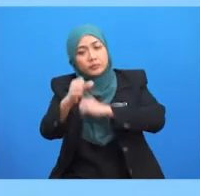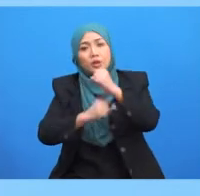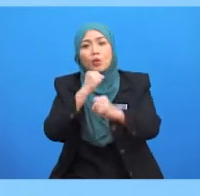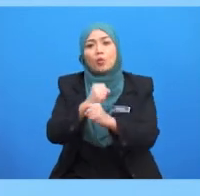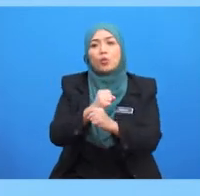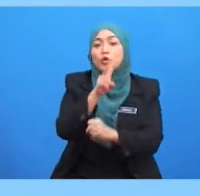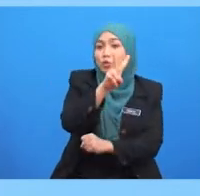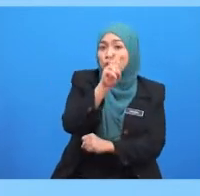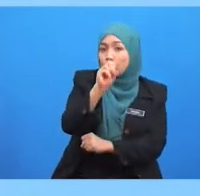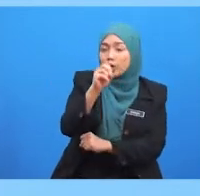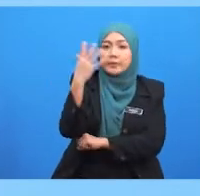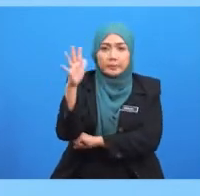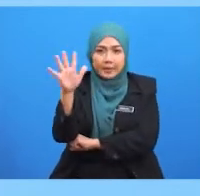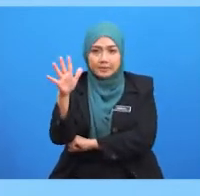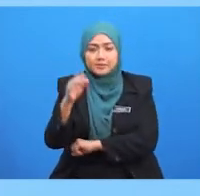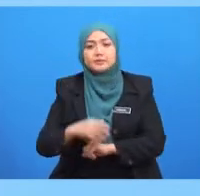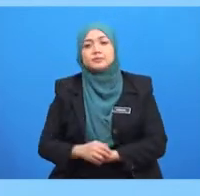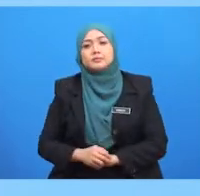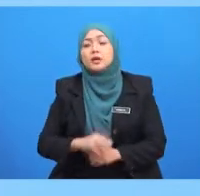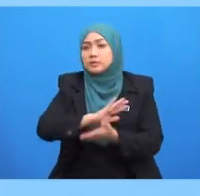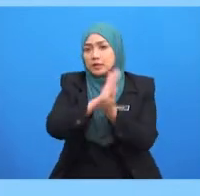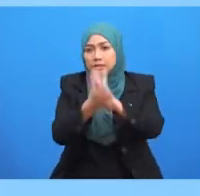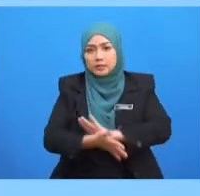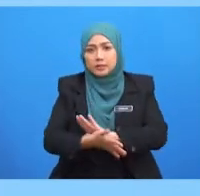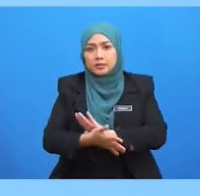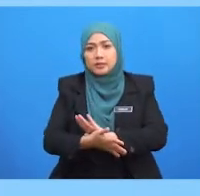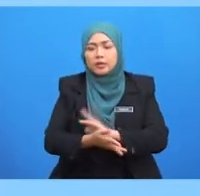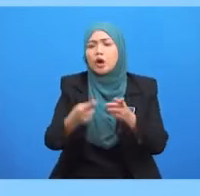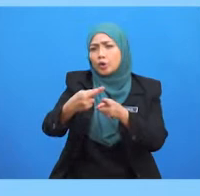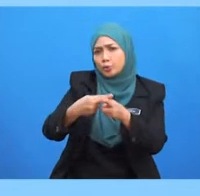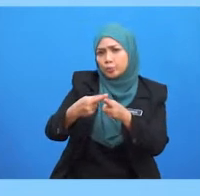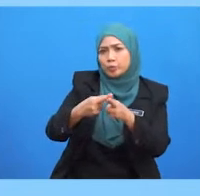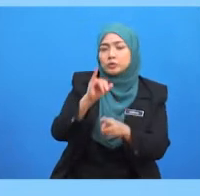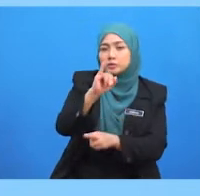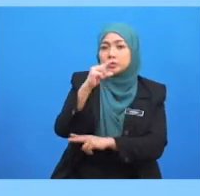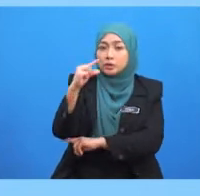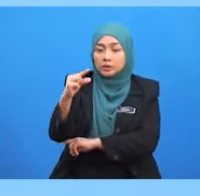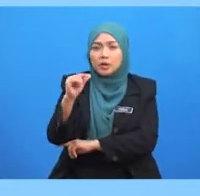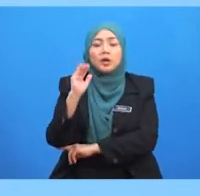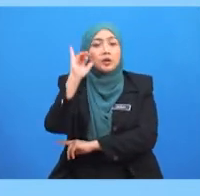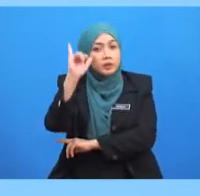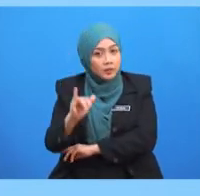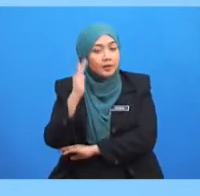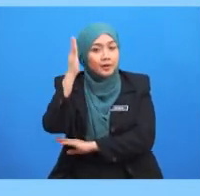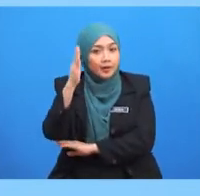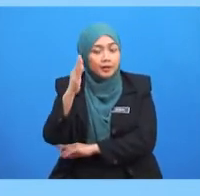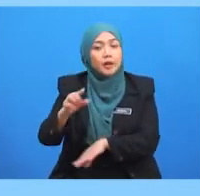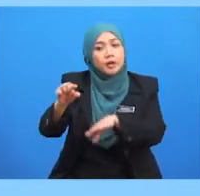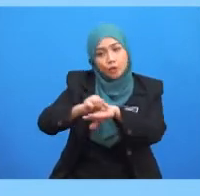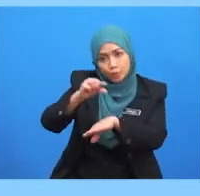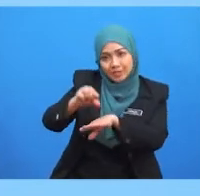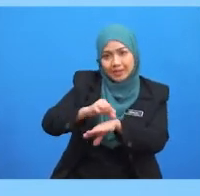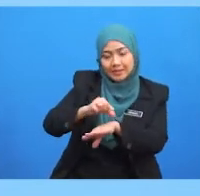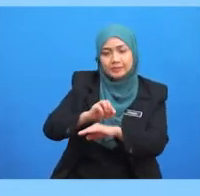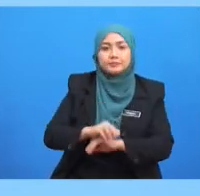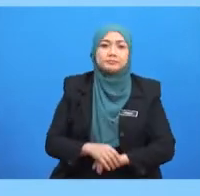tahun 2015 jadi rumus indeks gubahan yang akan digunakan